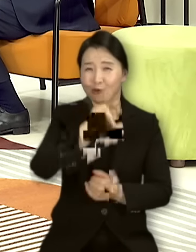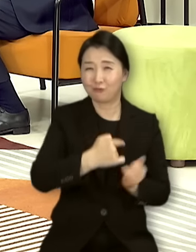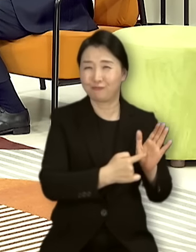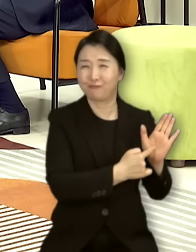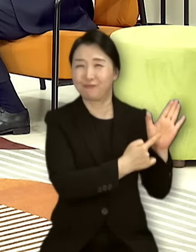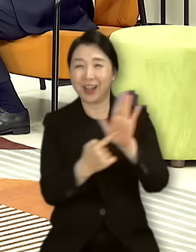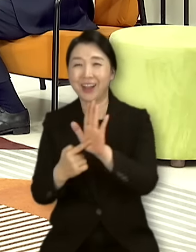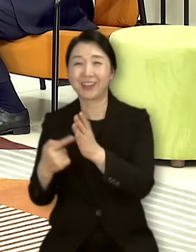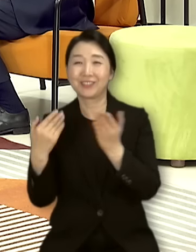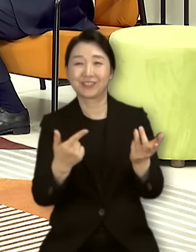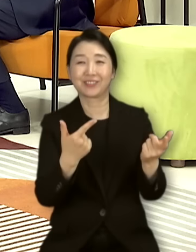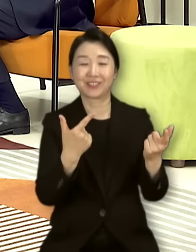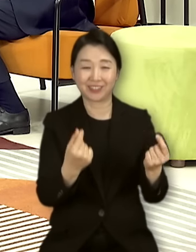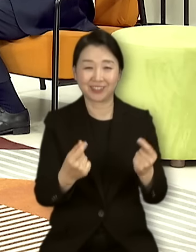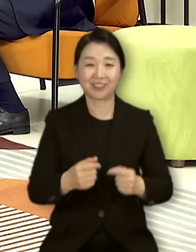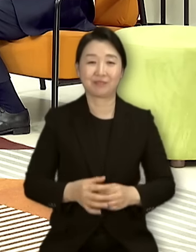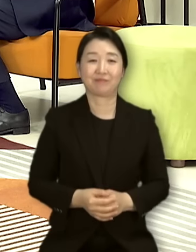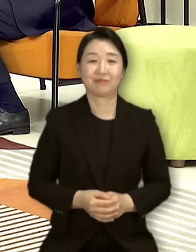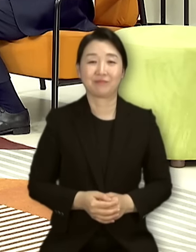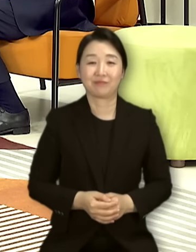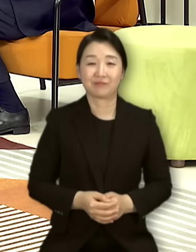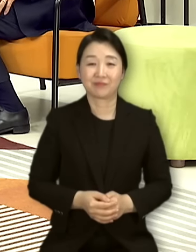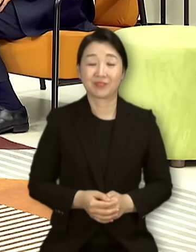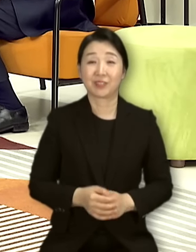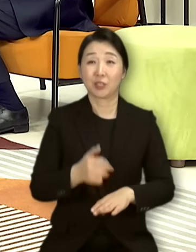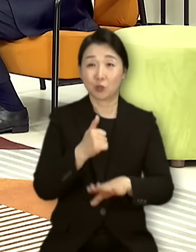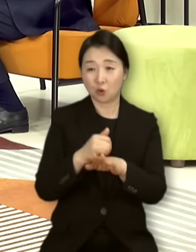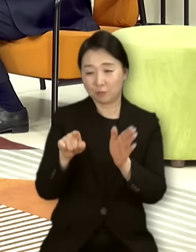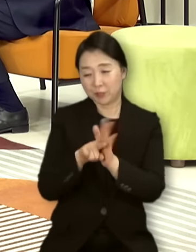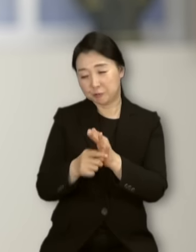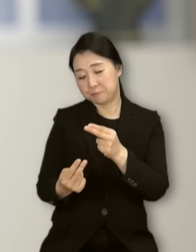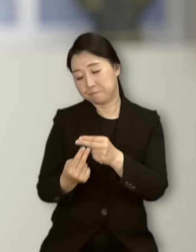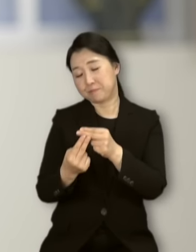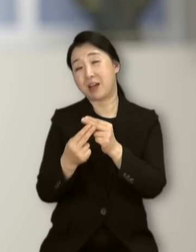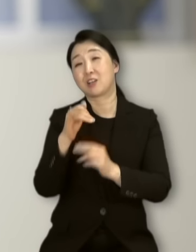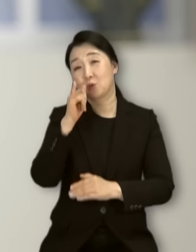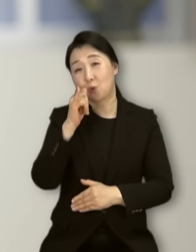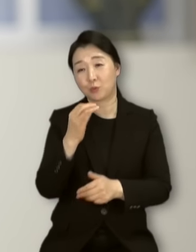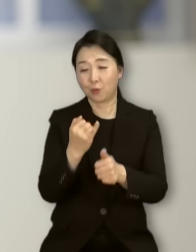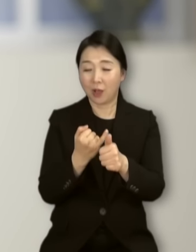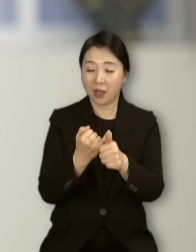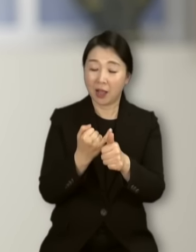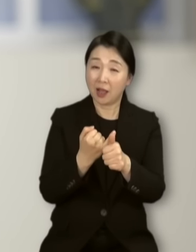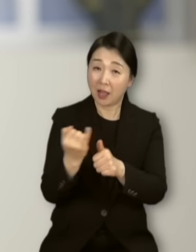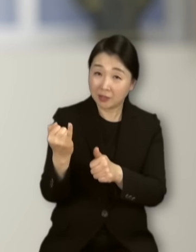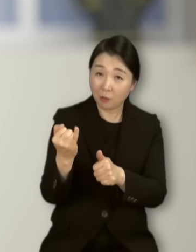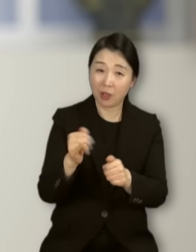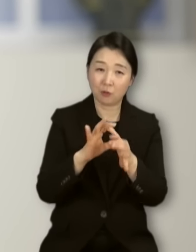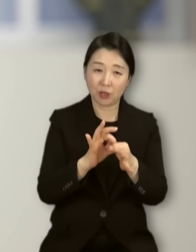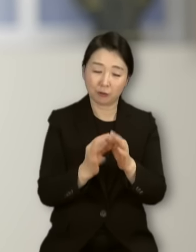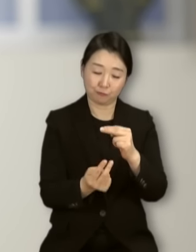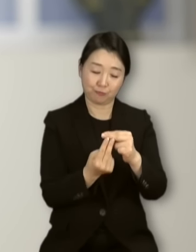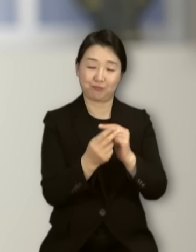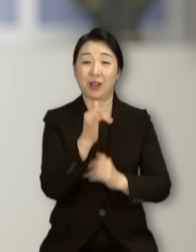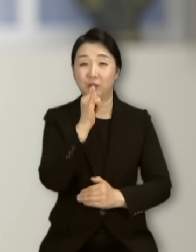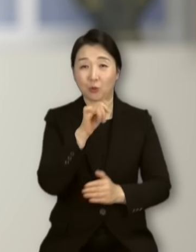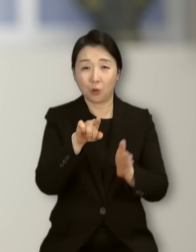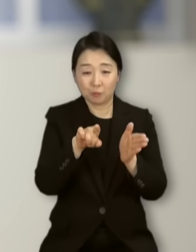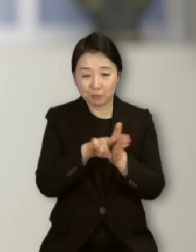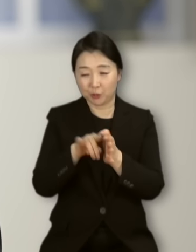이렇게 관계도 쌓아가고 또 믿음의 관계도 쌓아가고 아 그래서 이제 그런 걱정하지 마세요